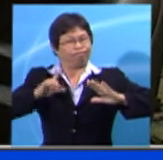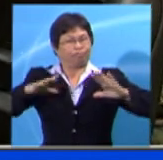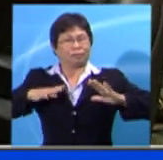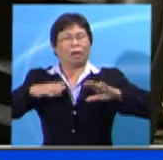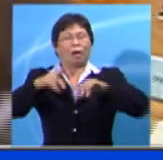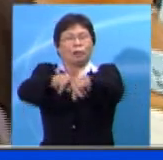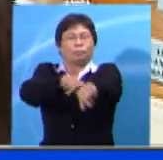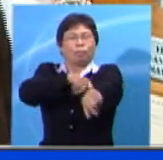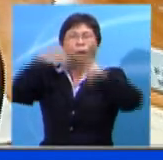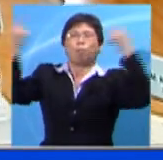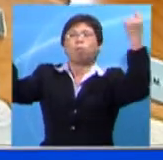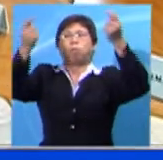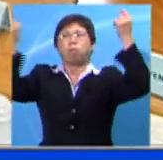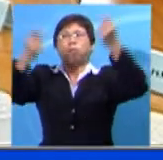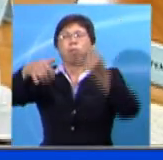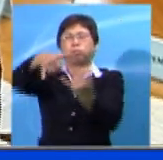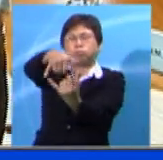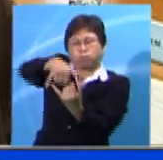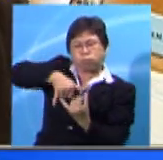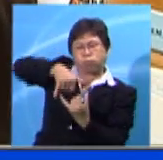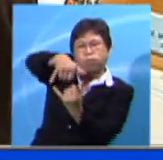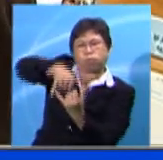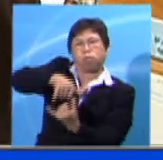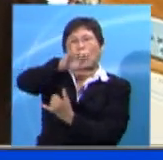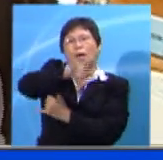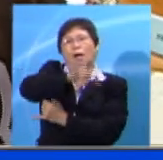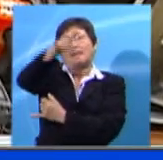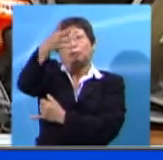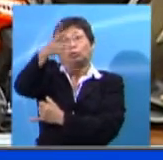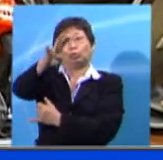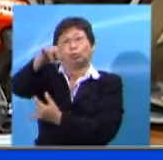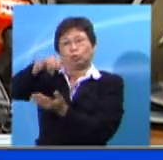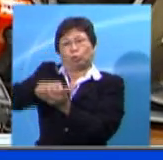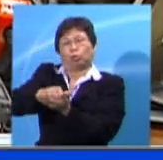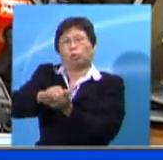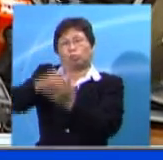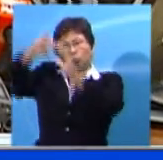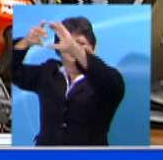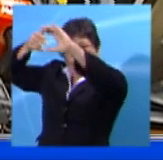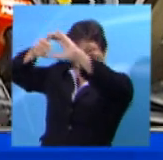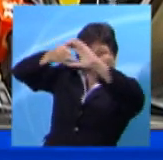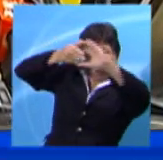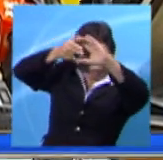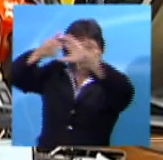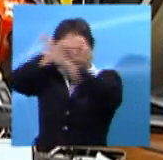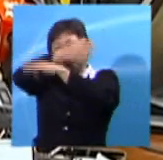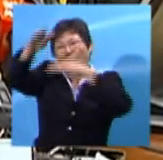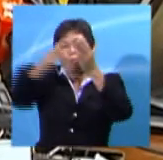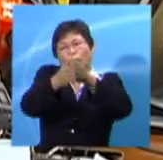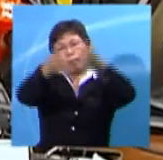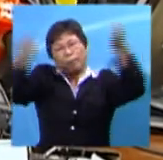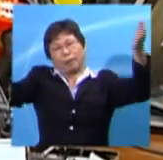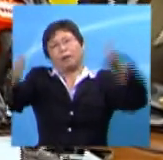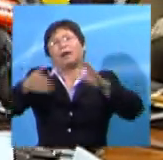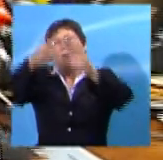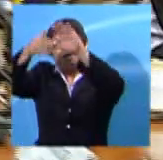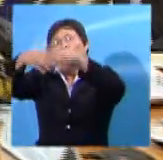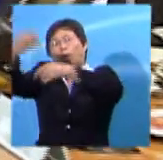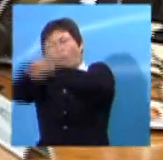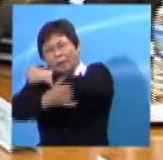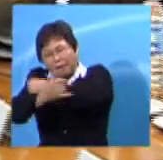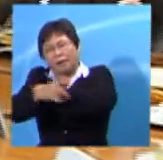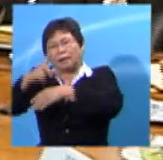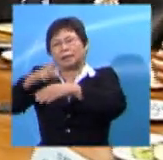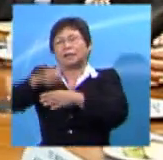istiadat penghormatan penerimaan jenazah MH17 itu liputan terbuka kepada semua media termasuk media luar negara